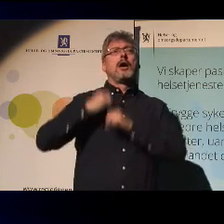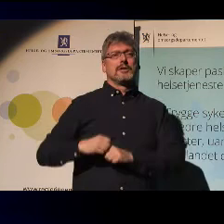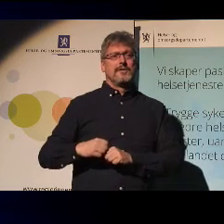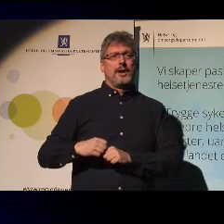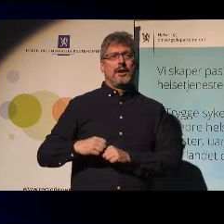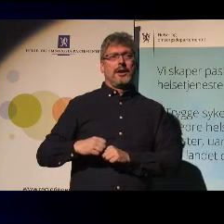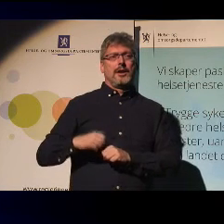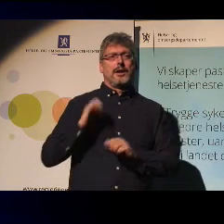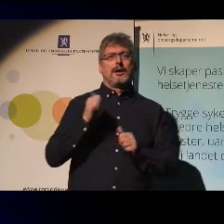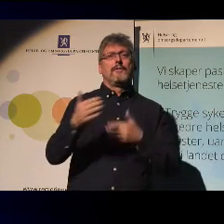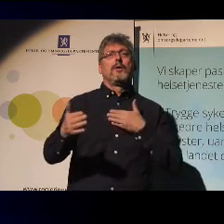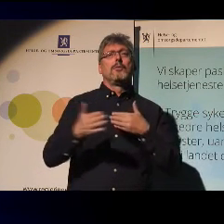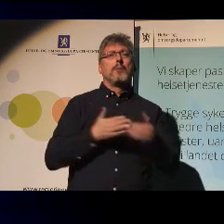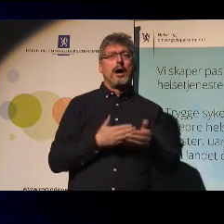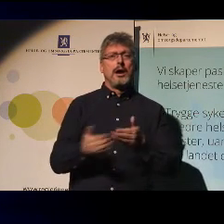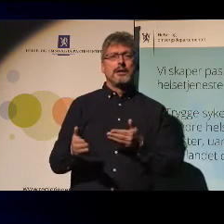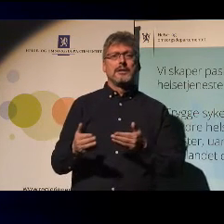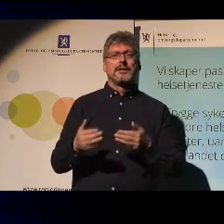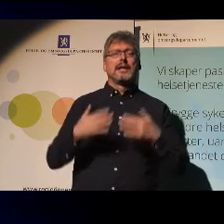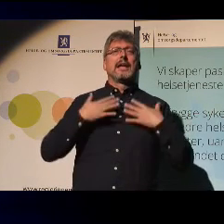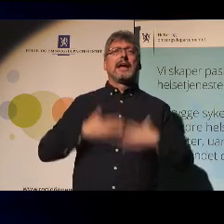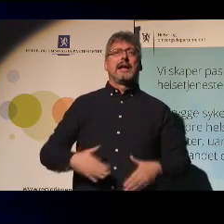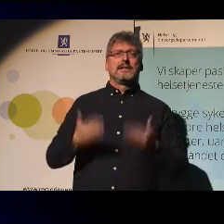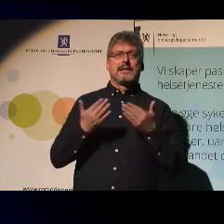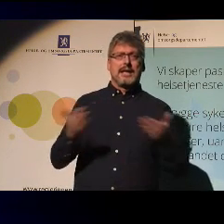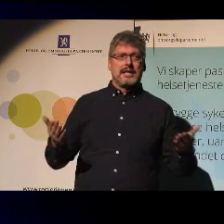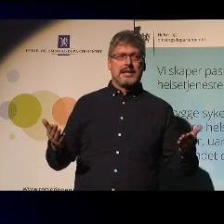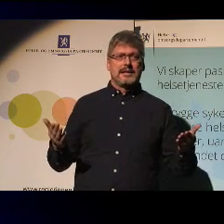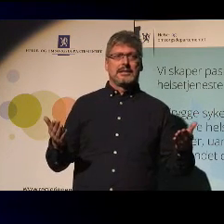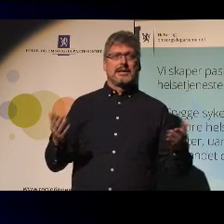for behandling, helsetjeneste og omsorg.